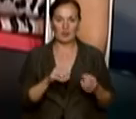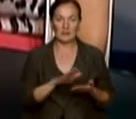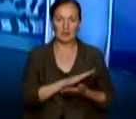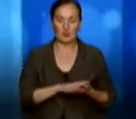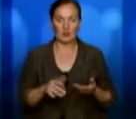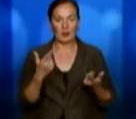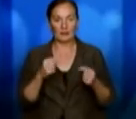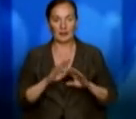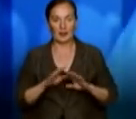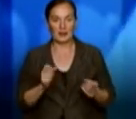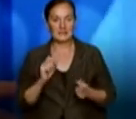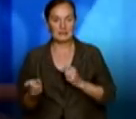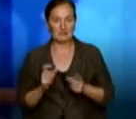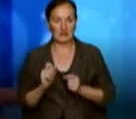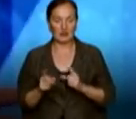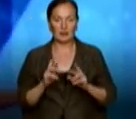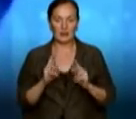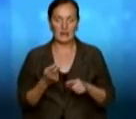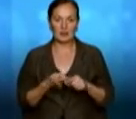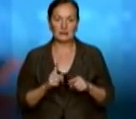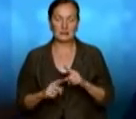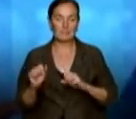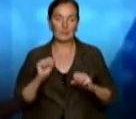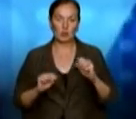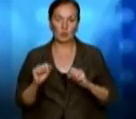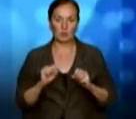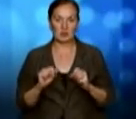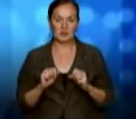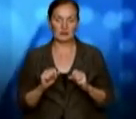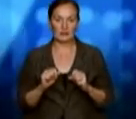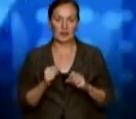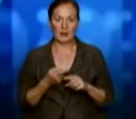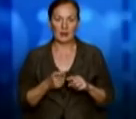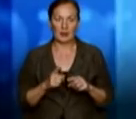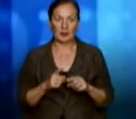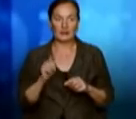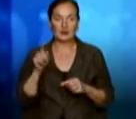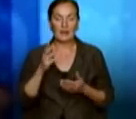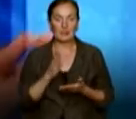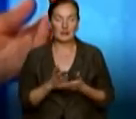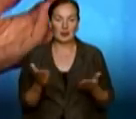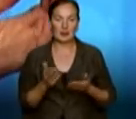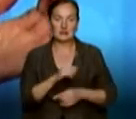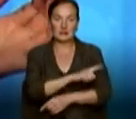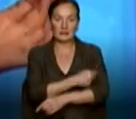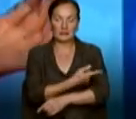не смітять. Як з цим боротися? Це, можливо, повинні, до речі, там є якісь санітарні зони,